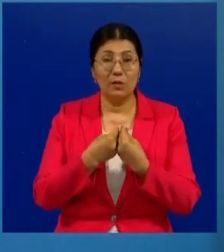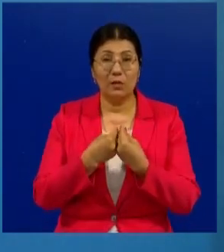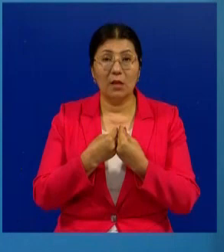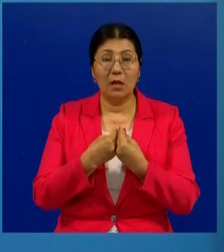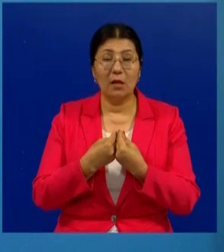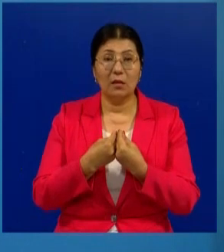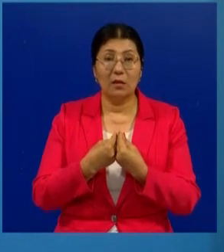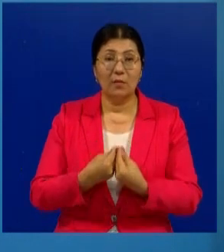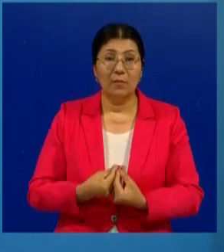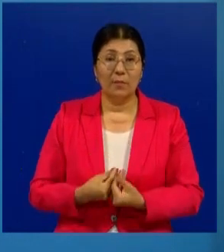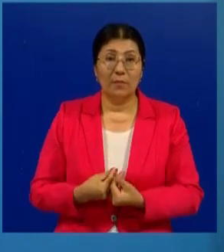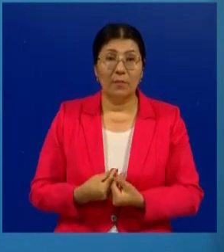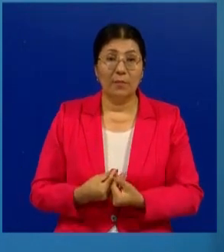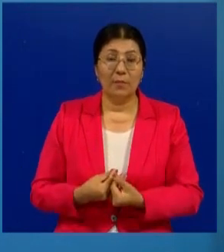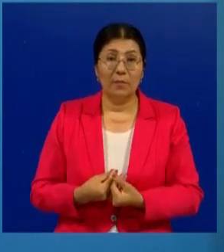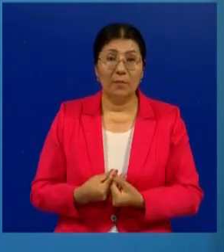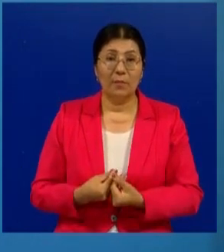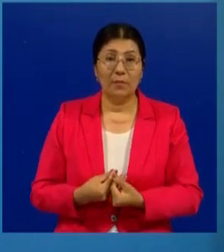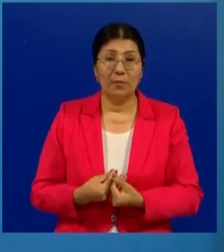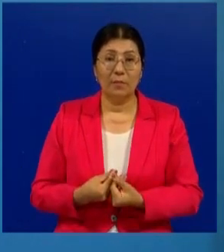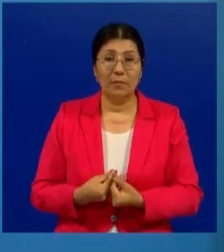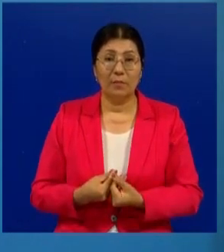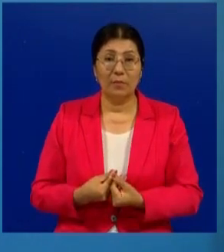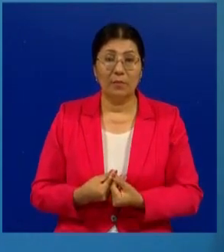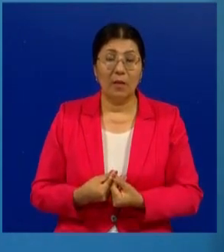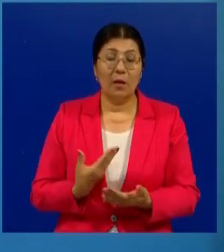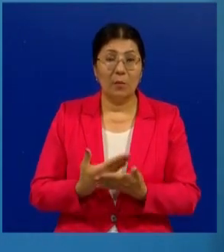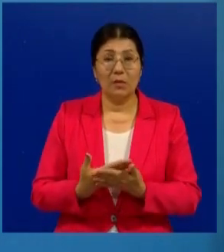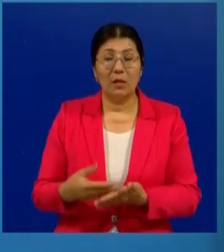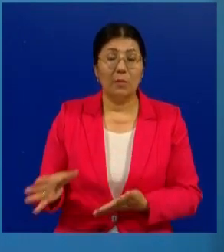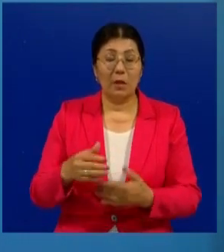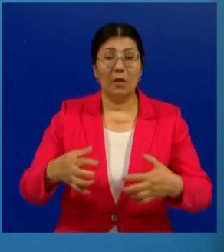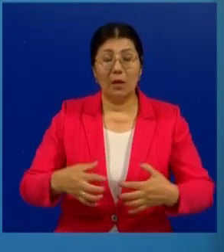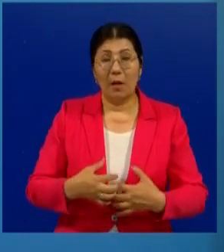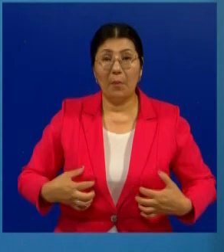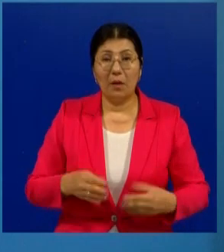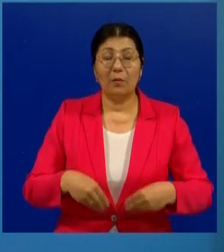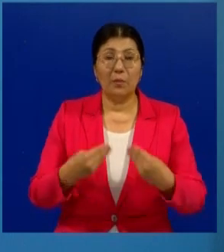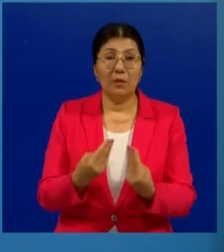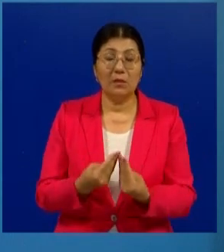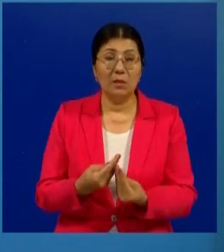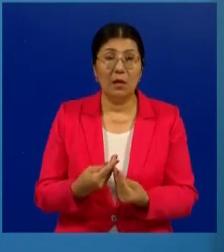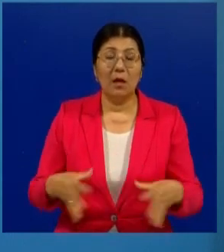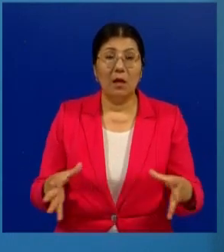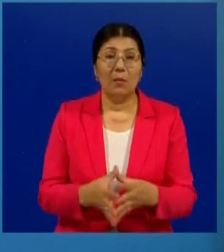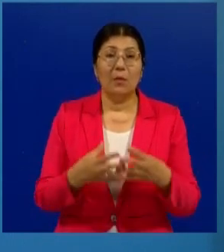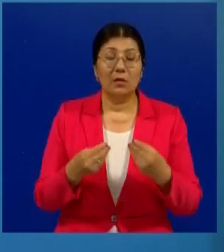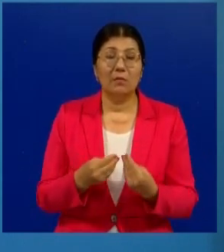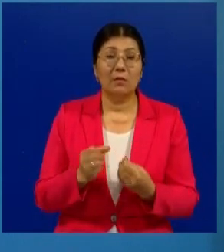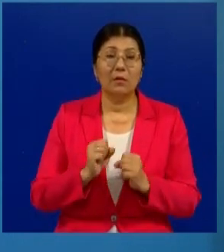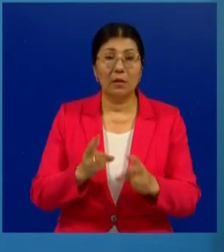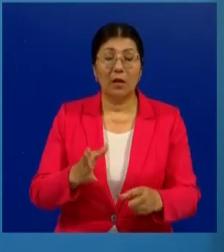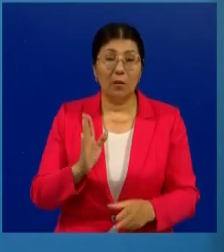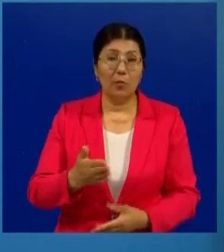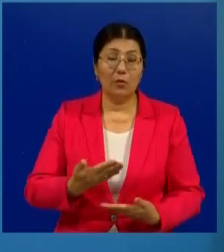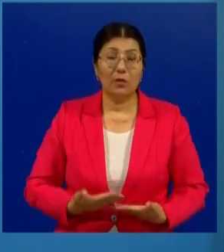мал мүлкін не істесе, тапсырса, онда оның қалған семьясы қалай күн көреді. Мен әрмен қарай сол 29-30 жылдар осы астық ет дайындау